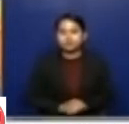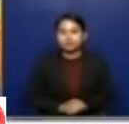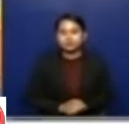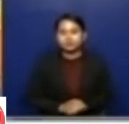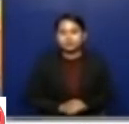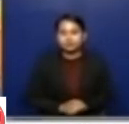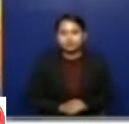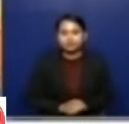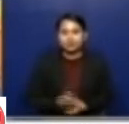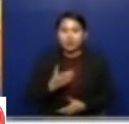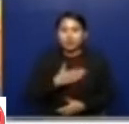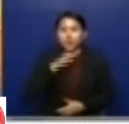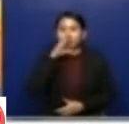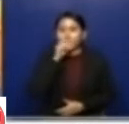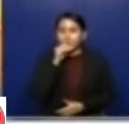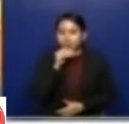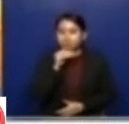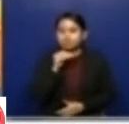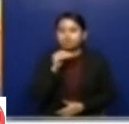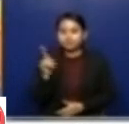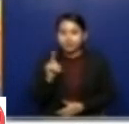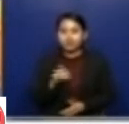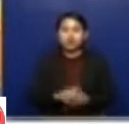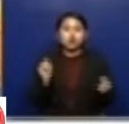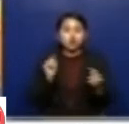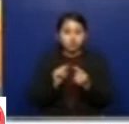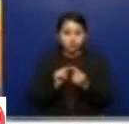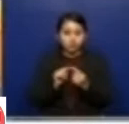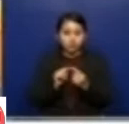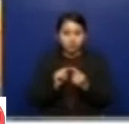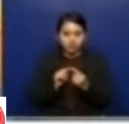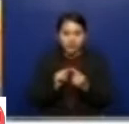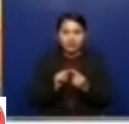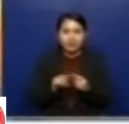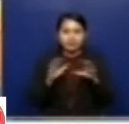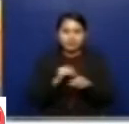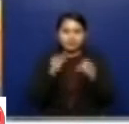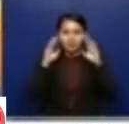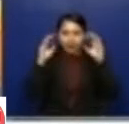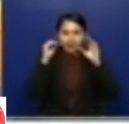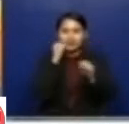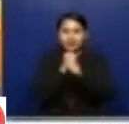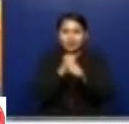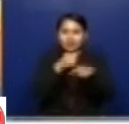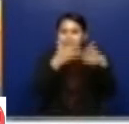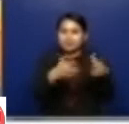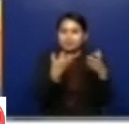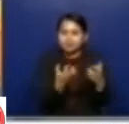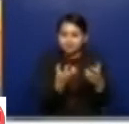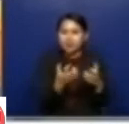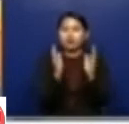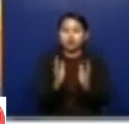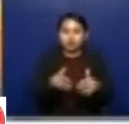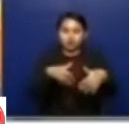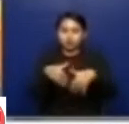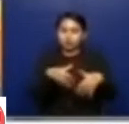คำอุทิศที่ผมได้กล่าวไปข้างต้นคือการถอดบทเรียนจากการทำเหมืองแร่ในรอบหลายทศวรรษที่ผ่านมาของพี่น้องประชาช